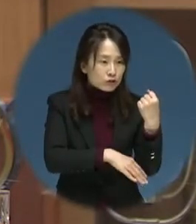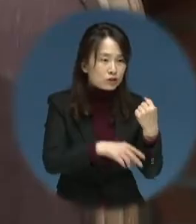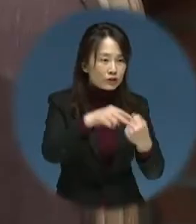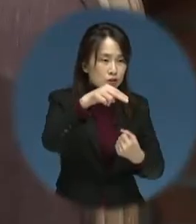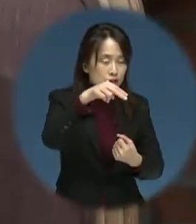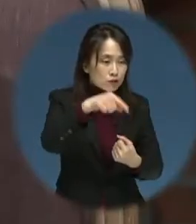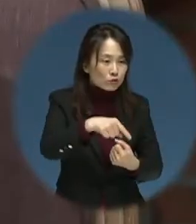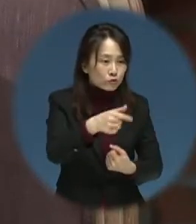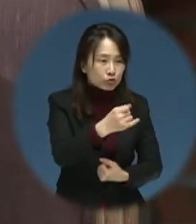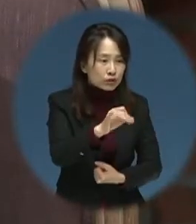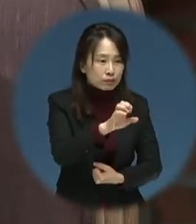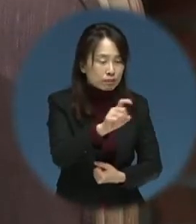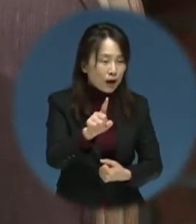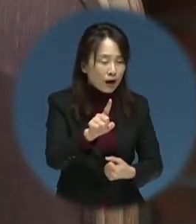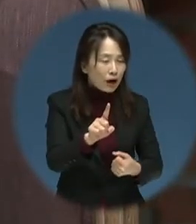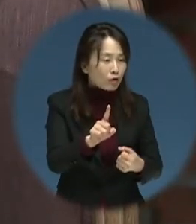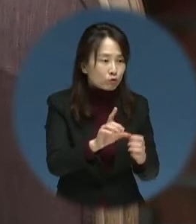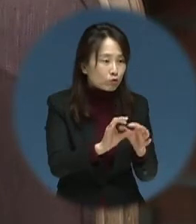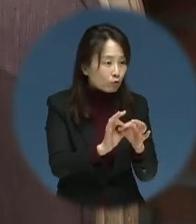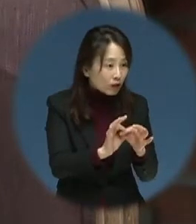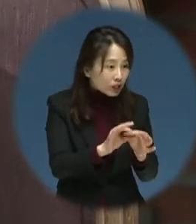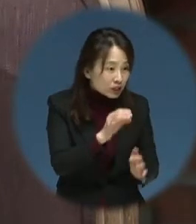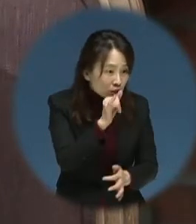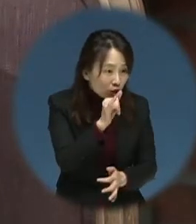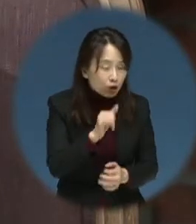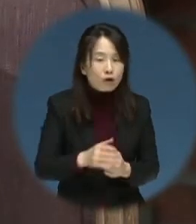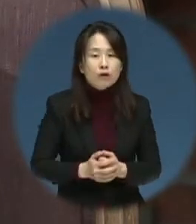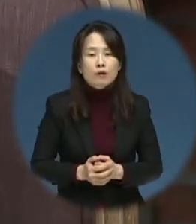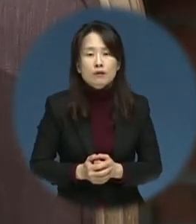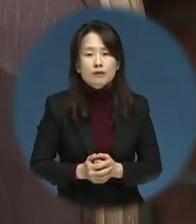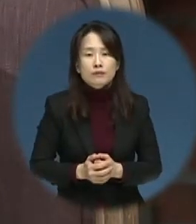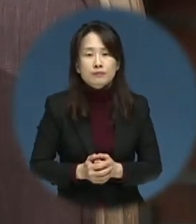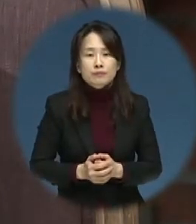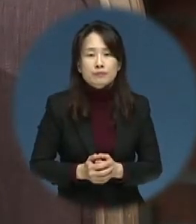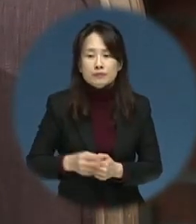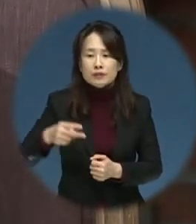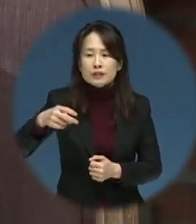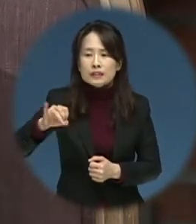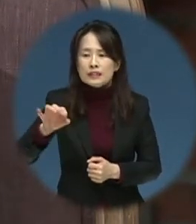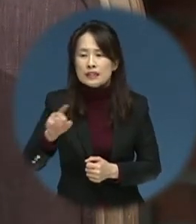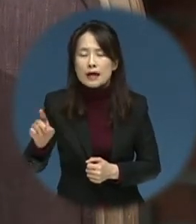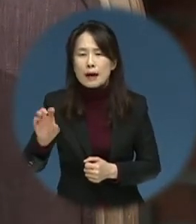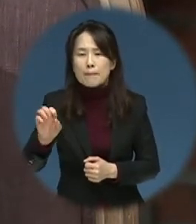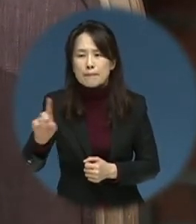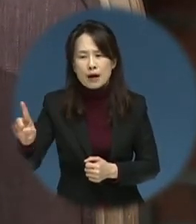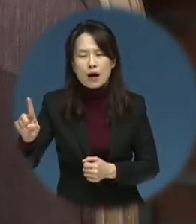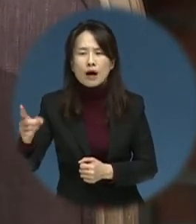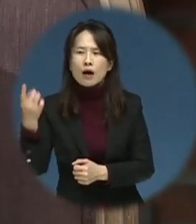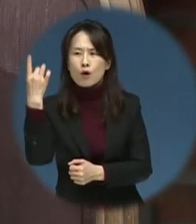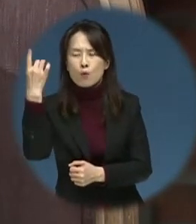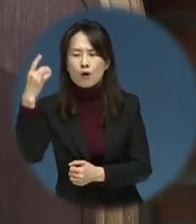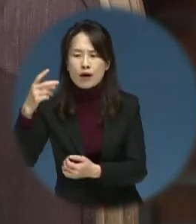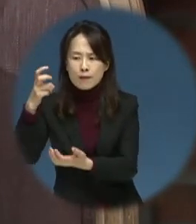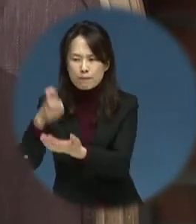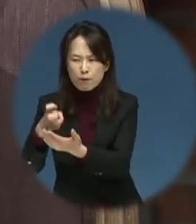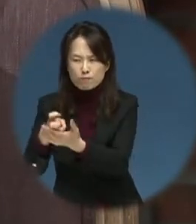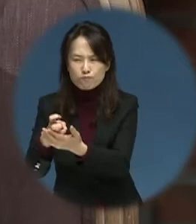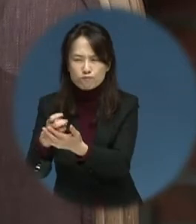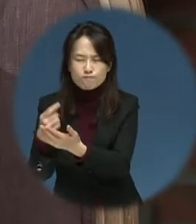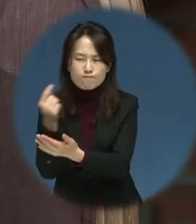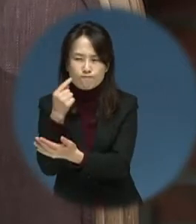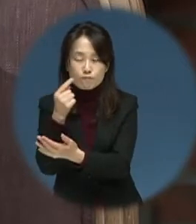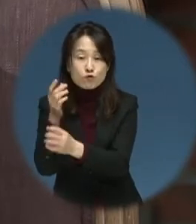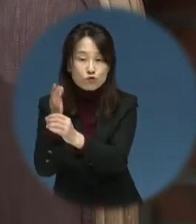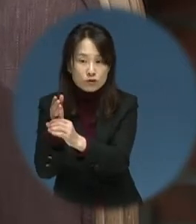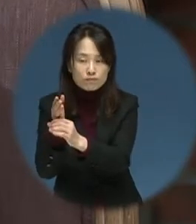상관없이 원리주의죠. 아무래도 이제 한때는 시아파가 원리주의가 강했습니다. 왜냐하면 그 지도자가